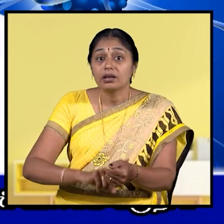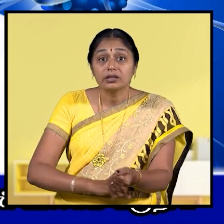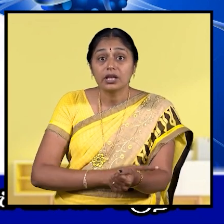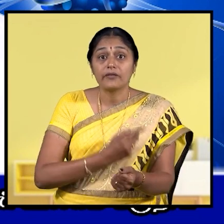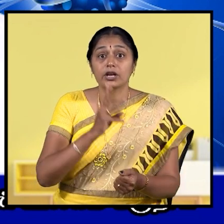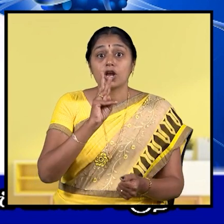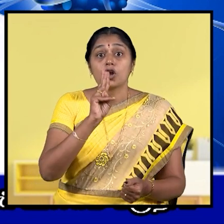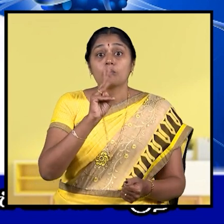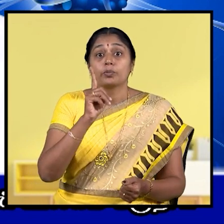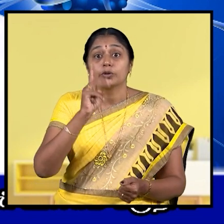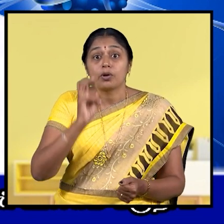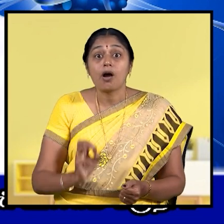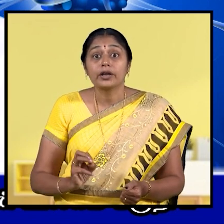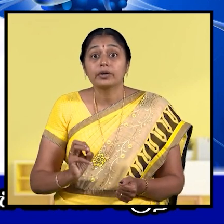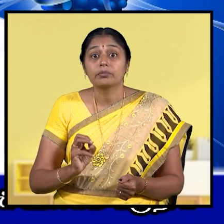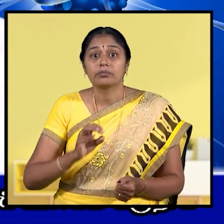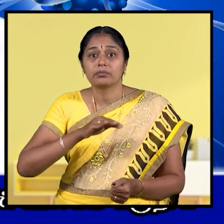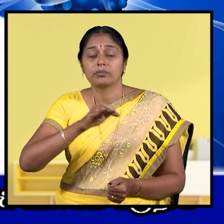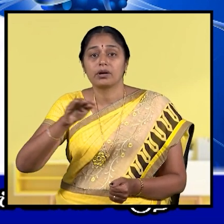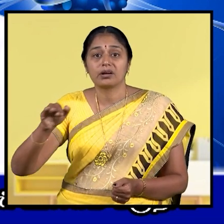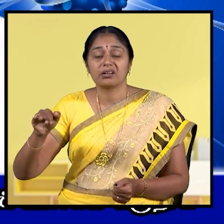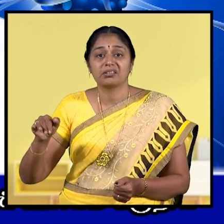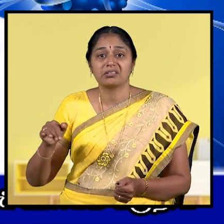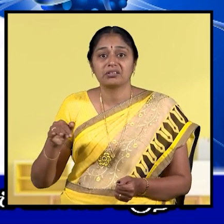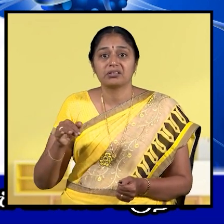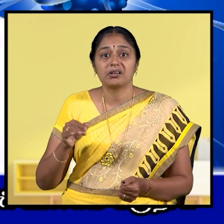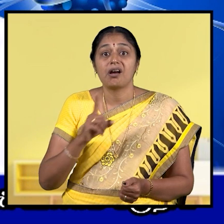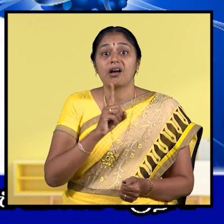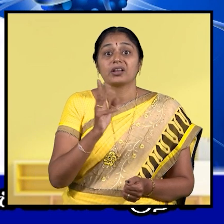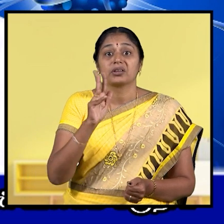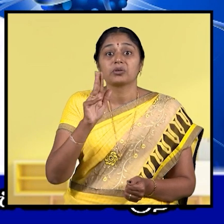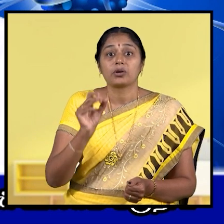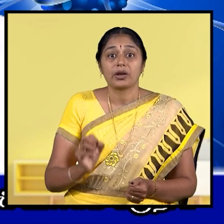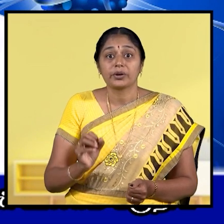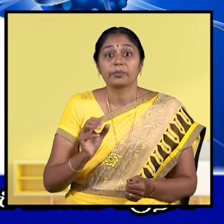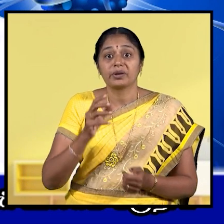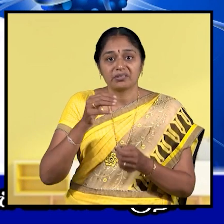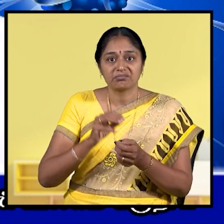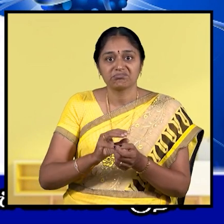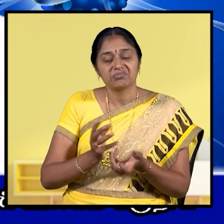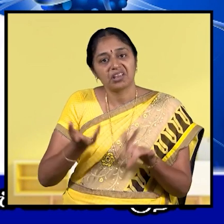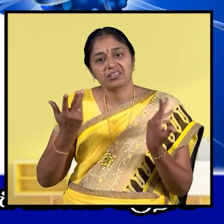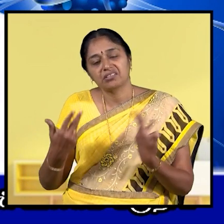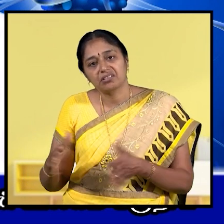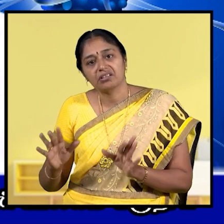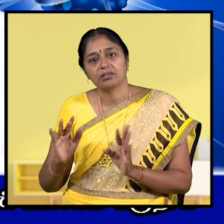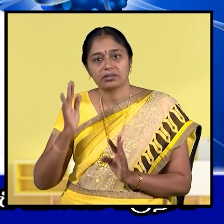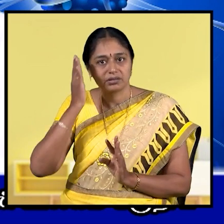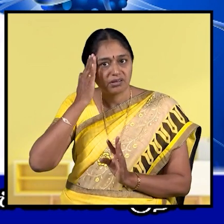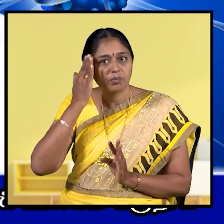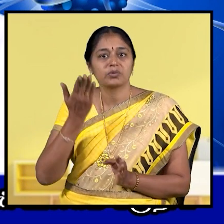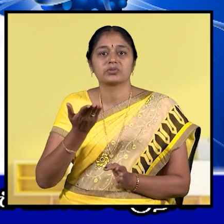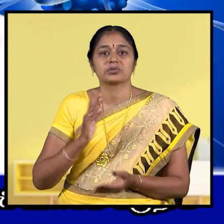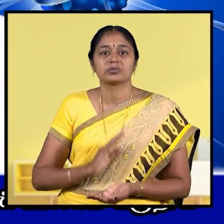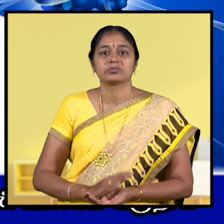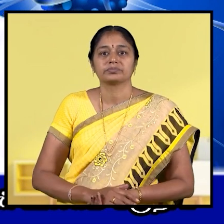மக்களுக்கு வந்து பன்றி காய்ச்சல் பாதிக்கப்பட்டு 1,900 பேர் வந்து அந்த காலகட்டத்தில் இறந்துருக்காங்க அப்படிங்கிறதையும் நம்ம வந்து மனதில் பதிய வைத்துக் கொள்ள வேண்டும். சரி,